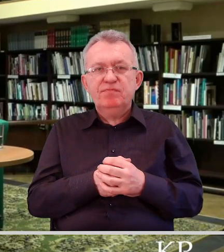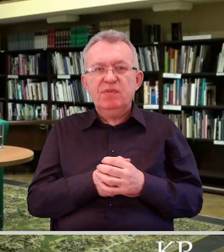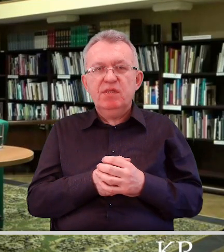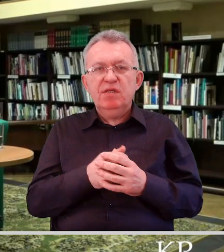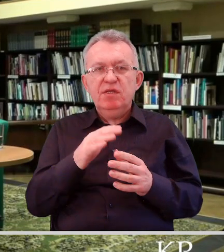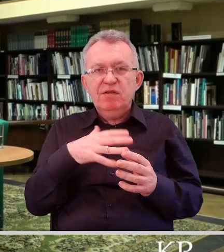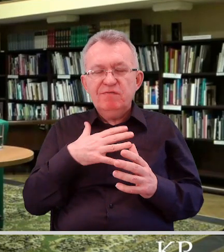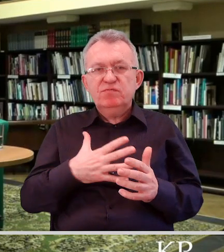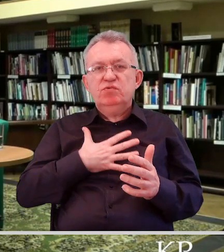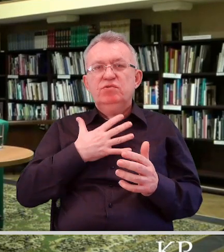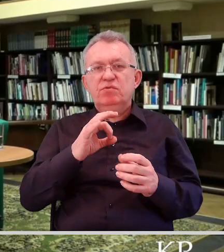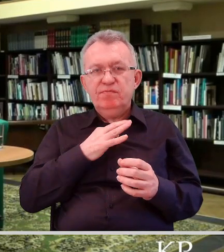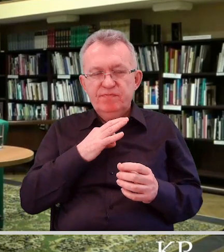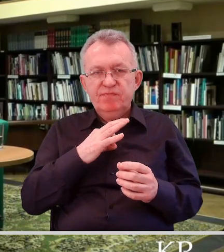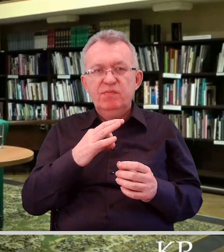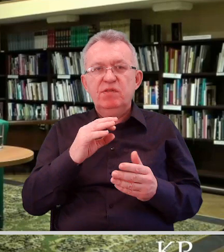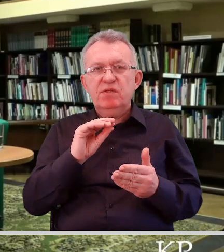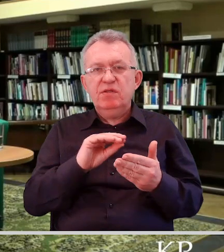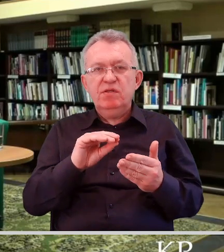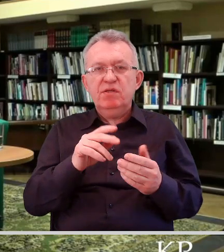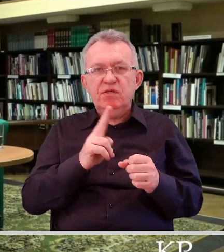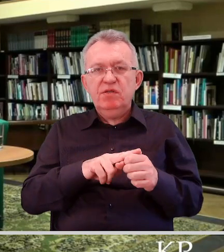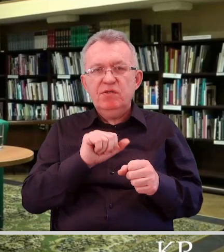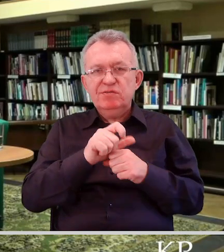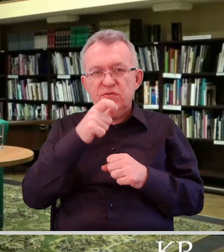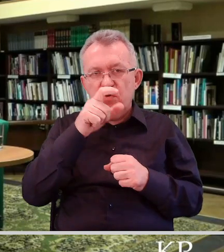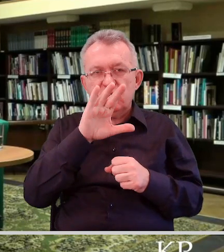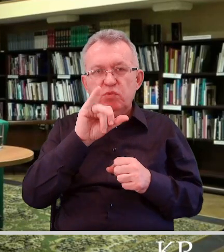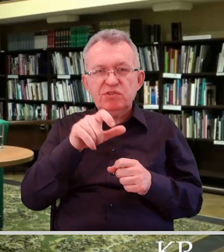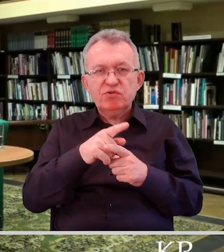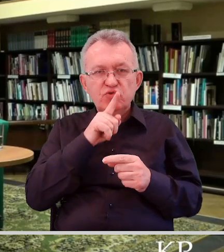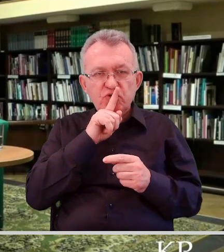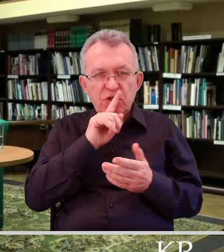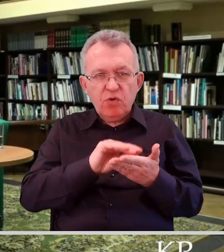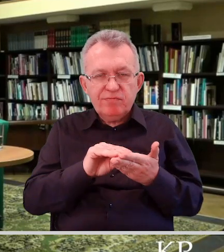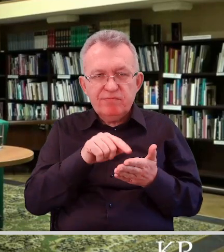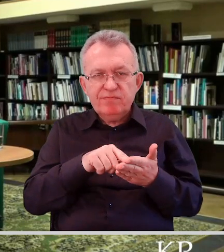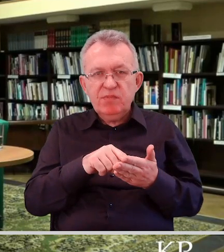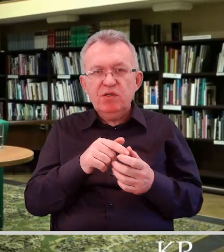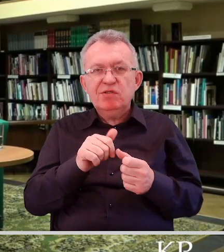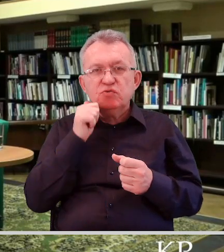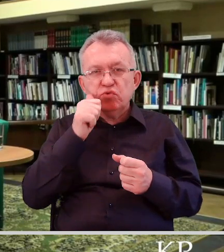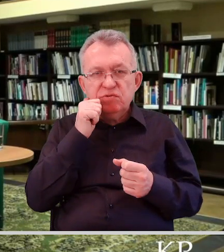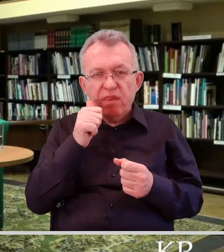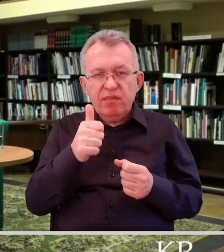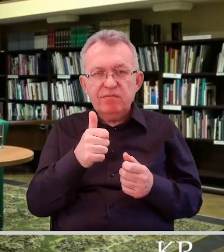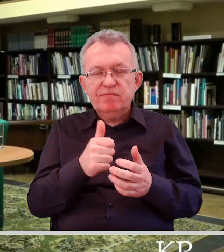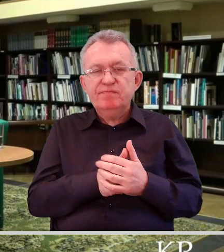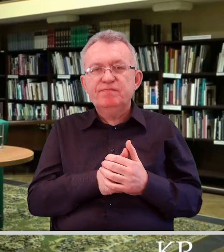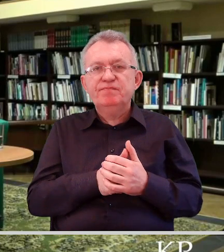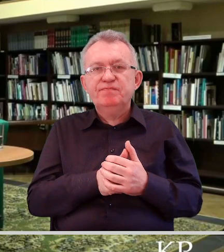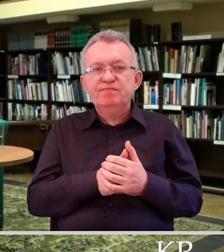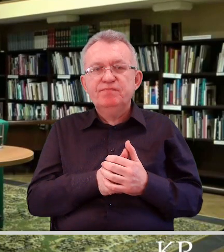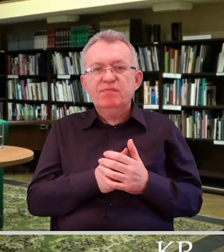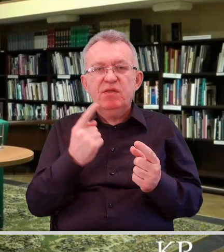bardzo mnie wzruszyła ta historia Anny Wolberg, bo ona jest dla mnie taką rozbójniczką cichą, codzienną, bym powiedziała.